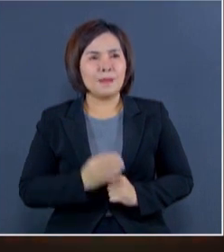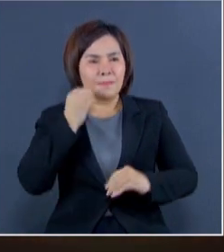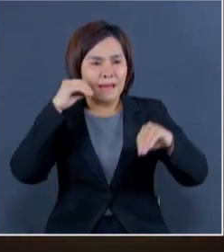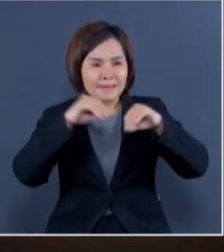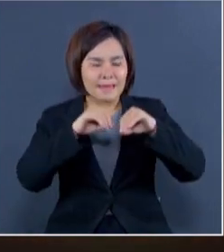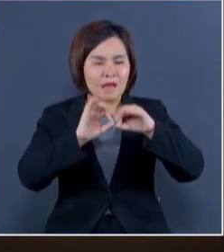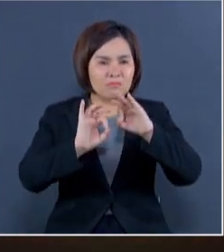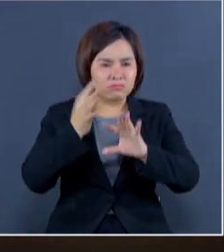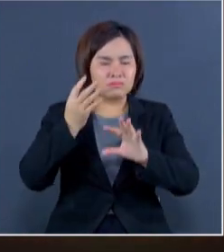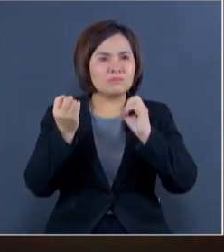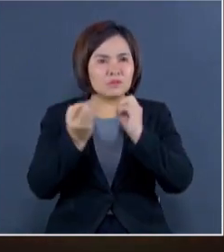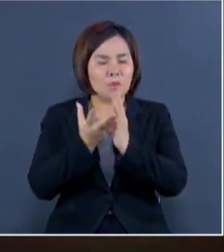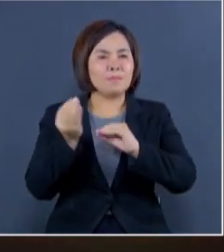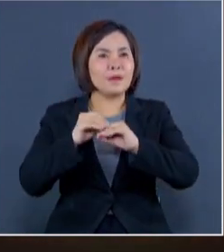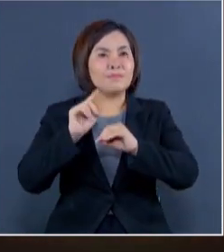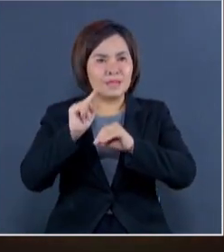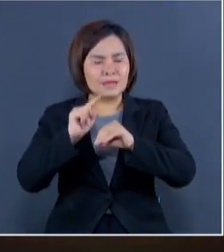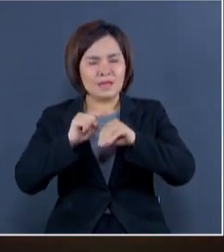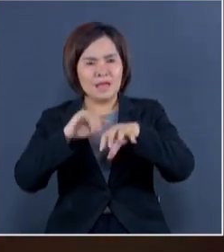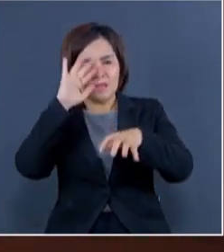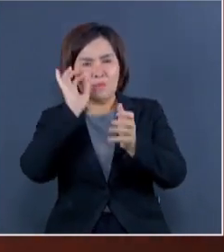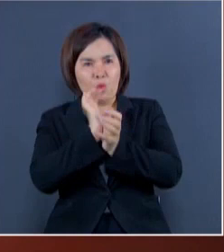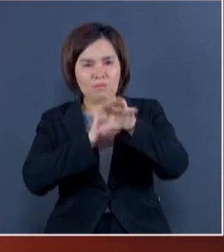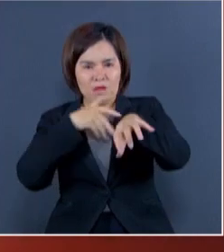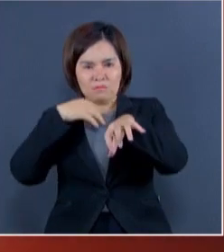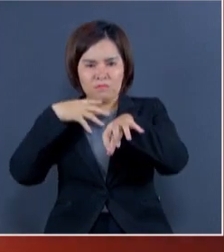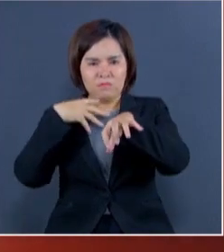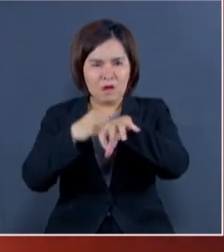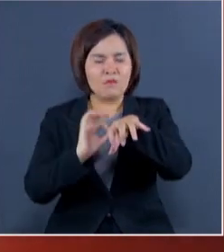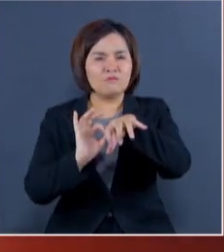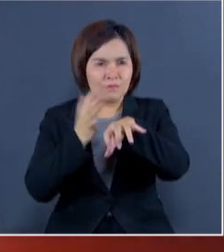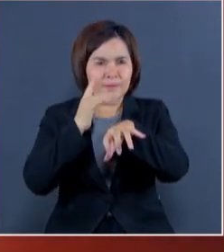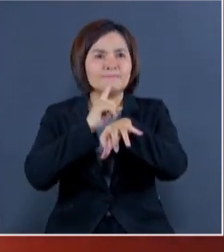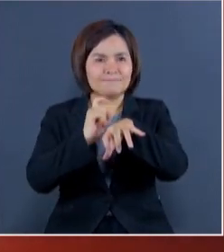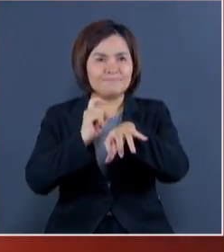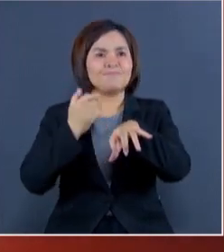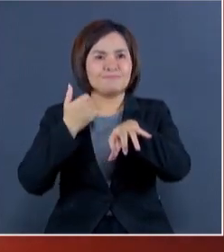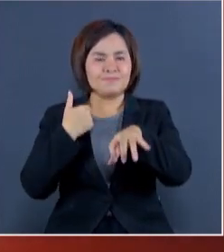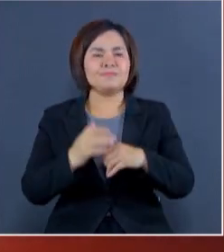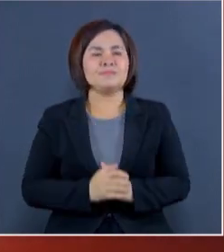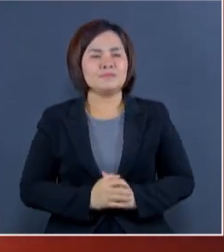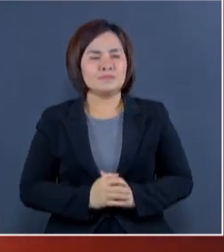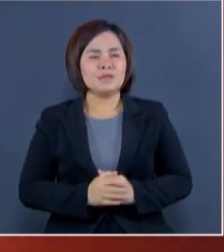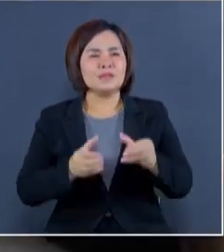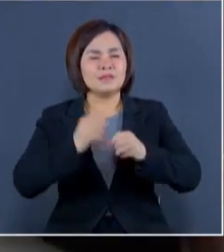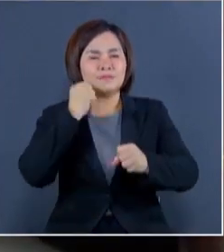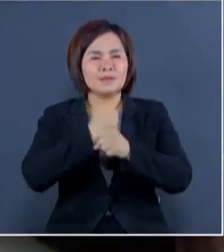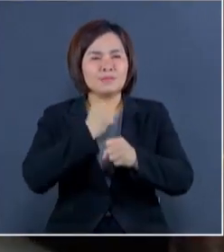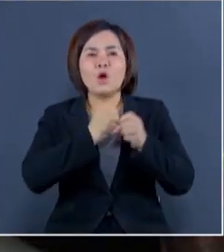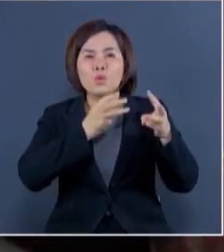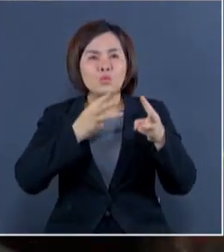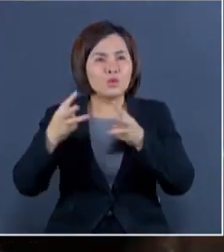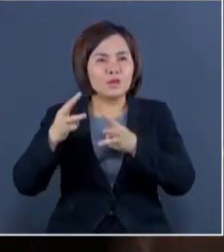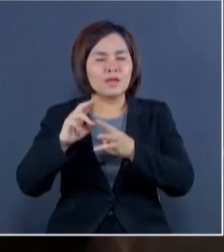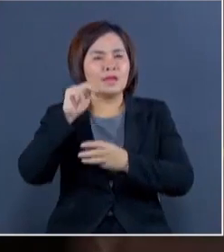างเคียง1 หลังแล้วก็ห้องทำงานฝ่ายสืบสวนของสน.ประเวศก็ได้รับความเสียหายเล็กน้อยครับเจ้าหน้าที่เนี่ยใช้น้ำสกัดเ